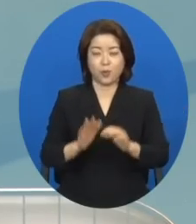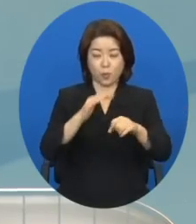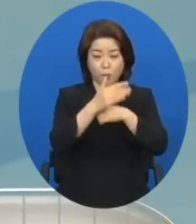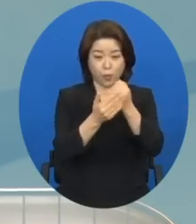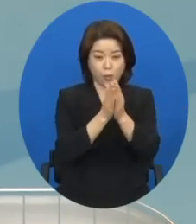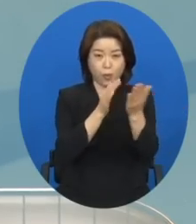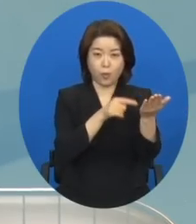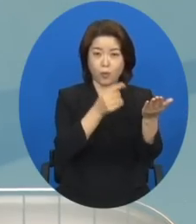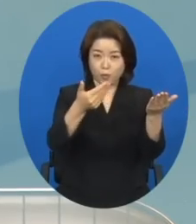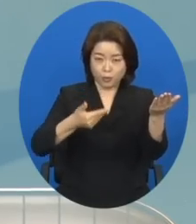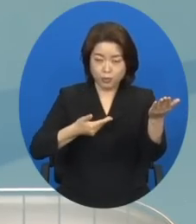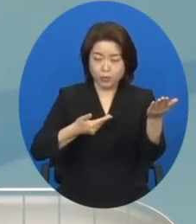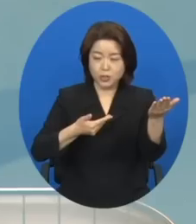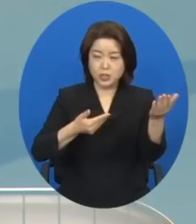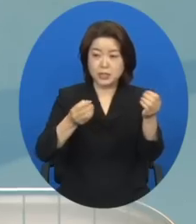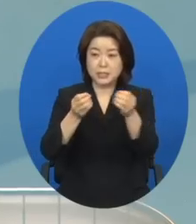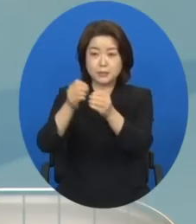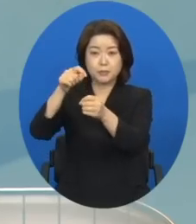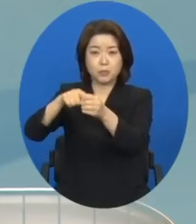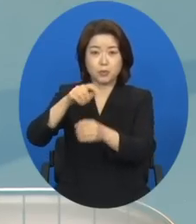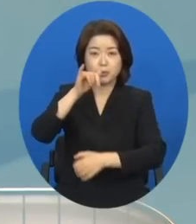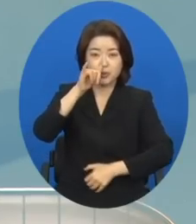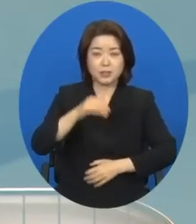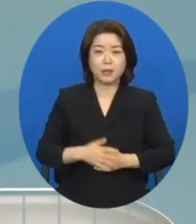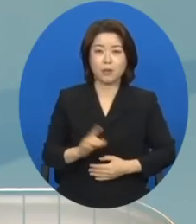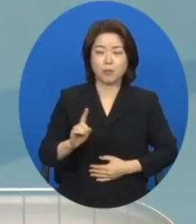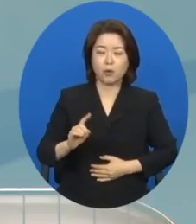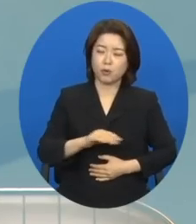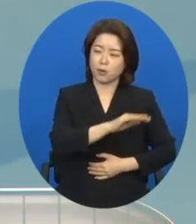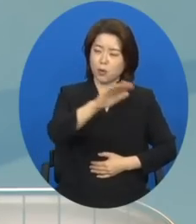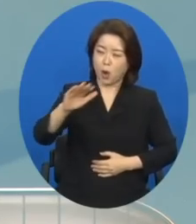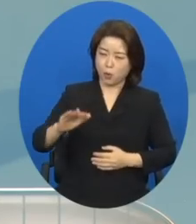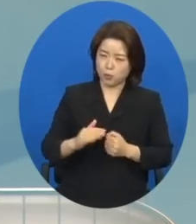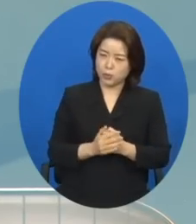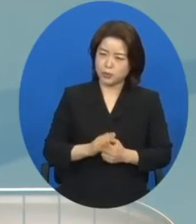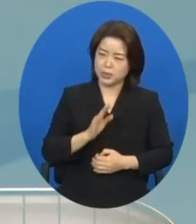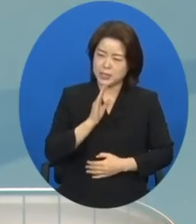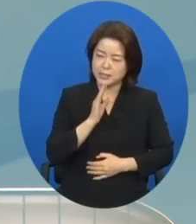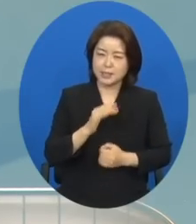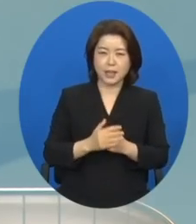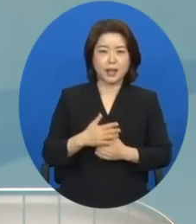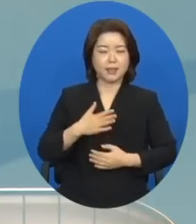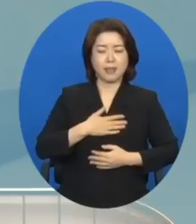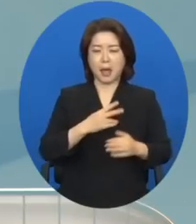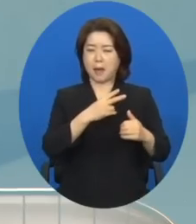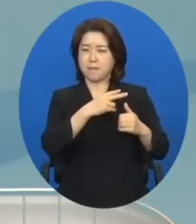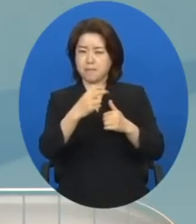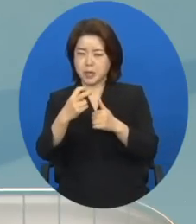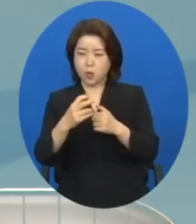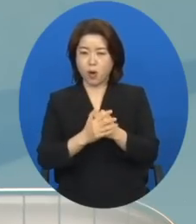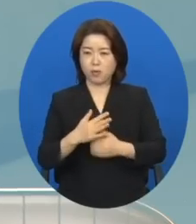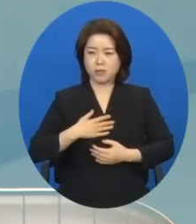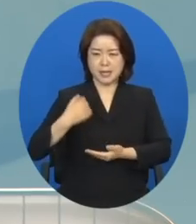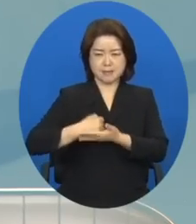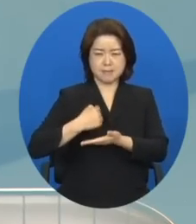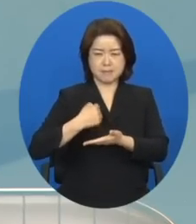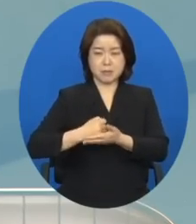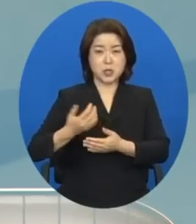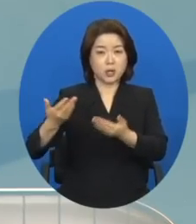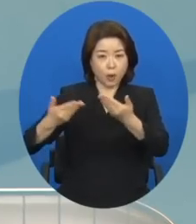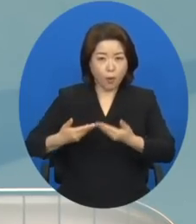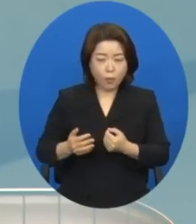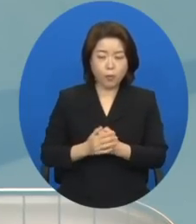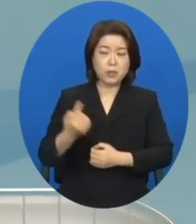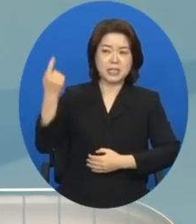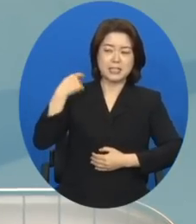우리에게 주시는 메시지가 있어요. 우리도 과연 나를 미워하고 험담하고